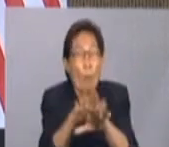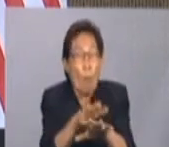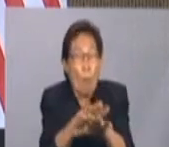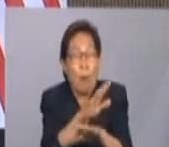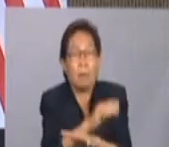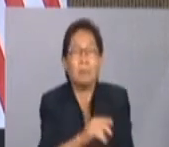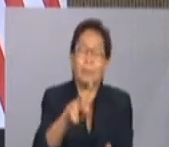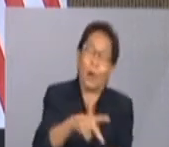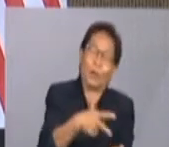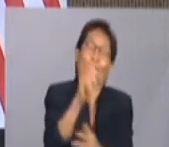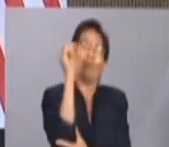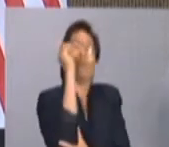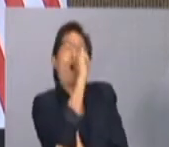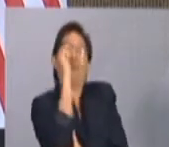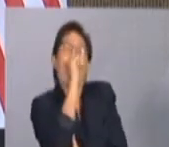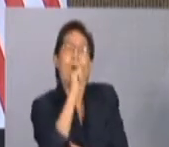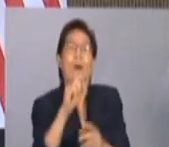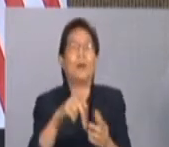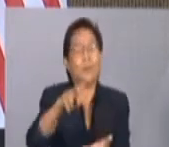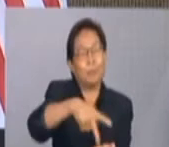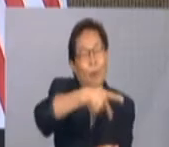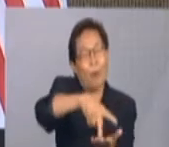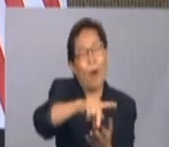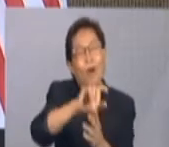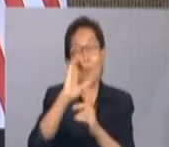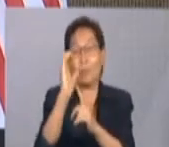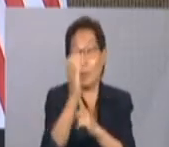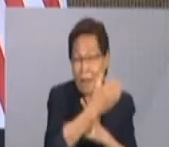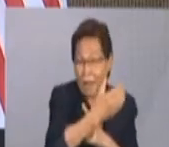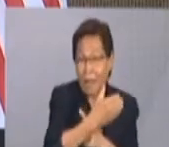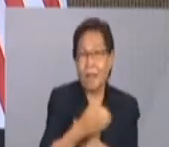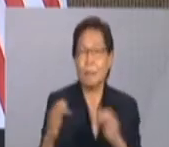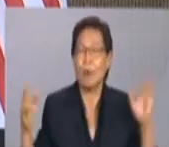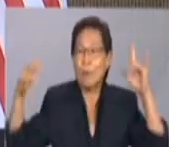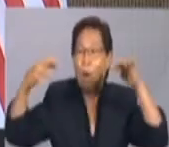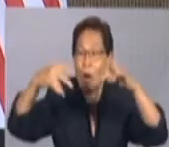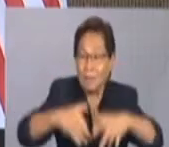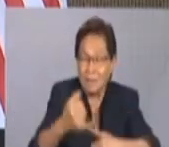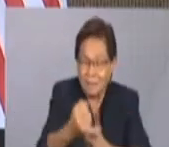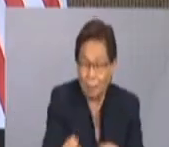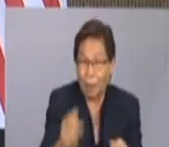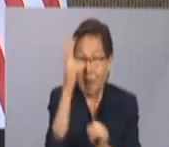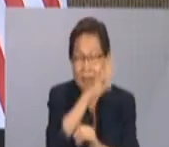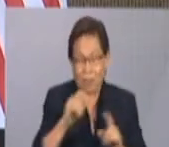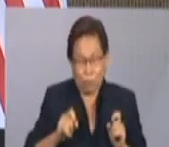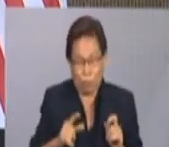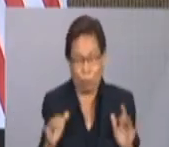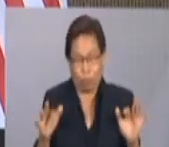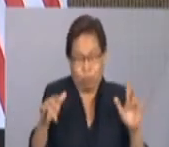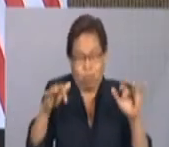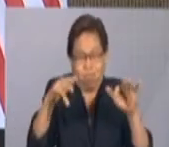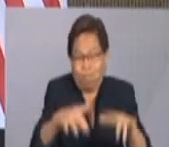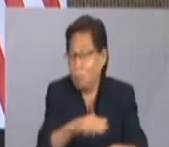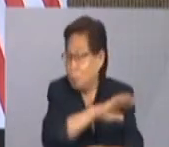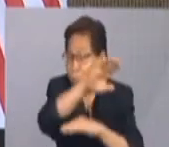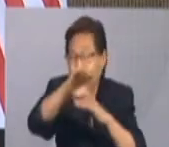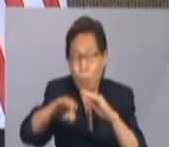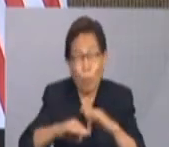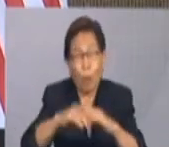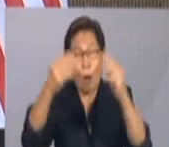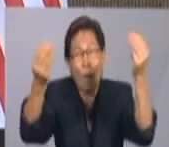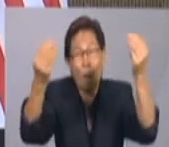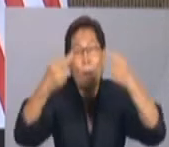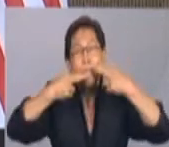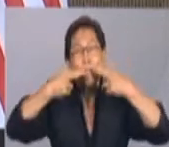concert kesamaan kebudayaan perhimpunan bulanan jabatan kerajaan dan swasta setiap semua bentuk